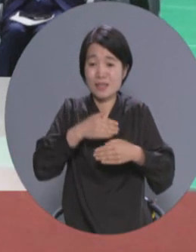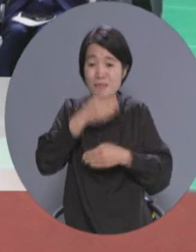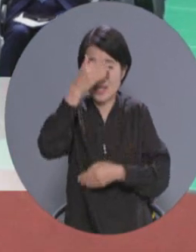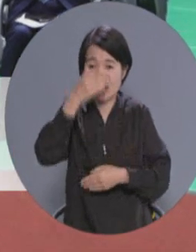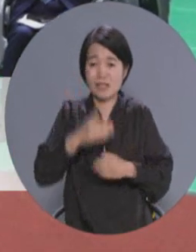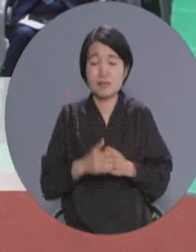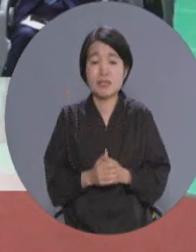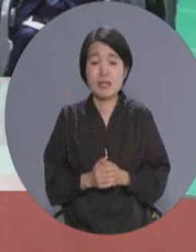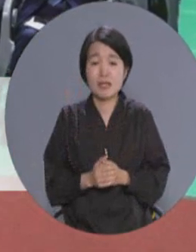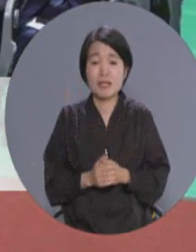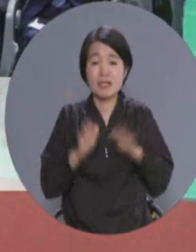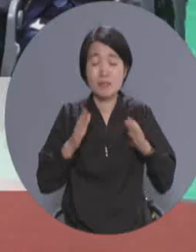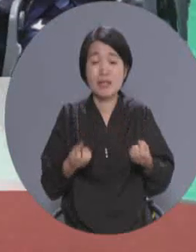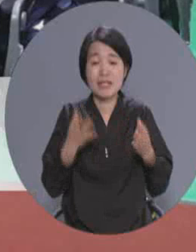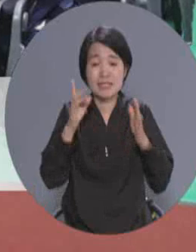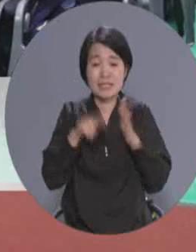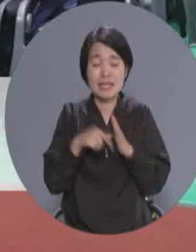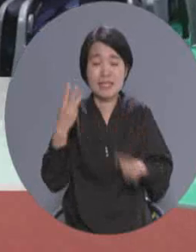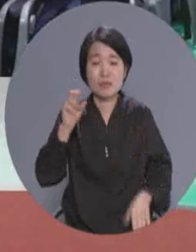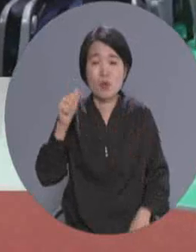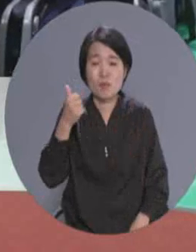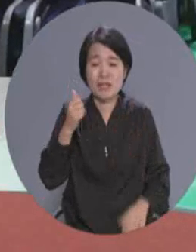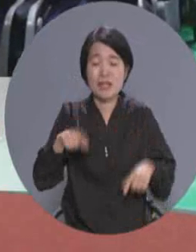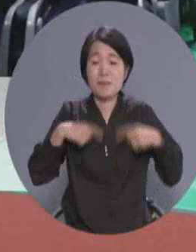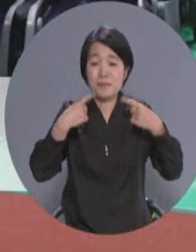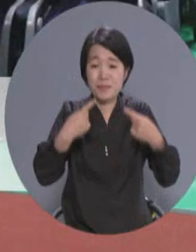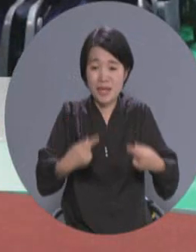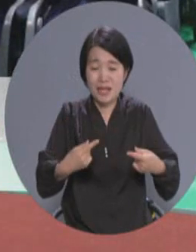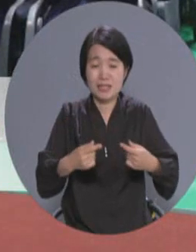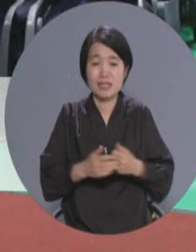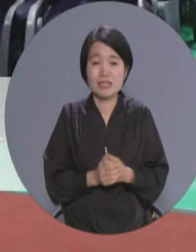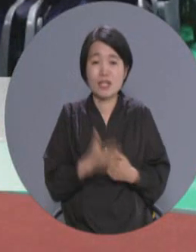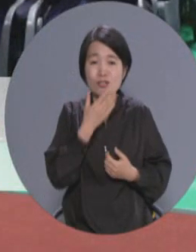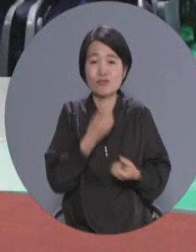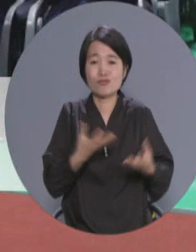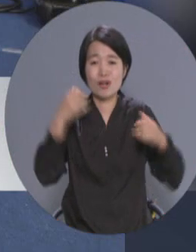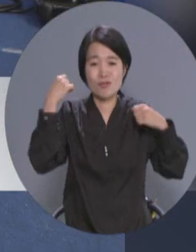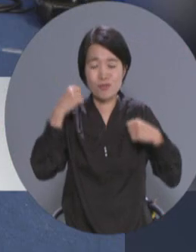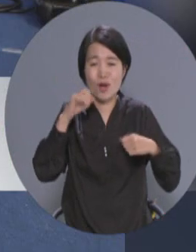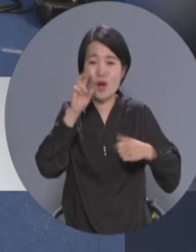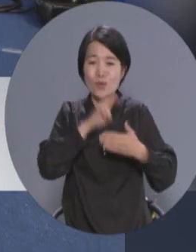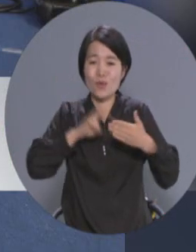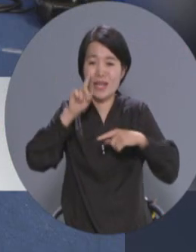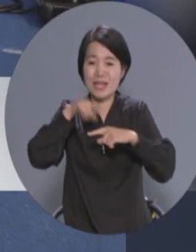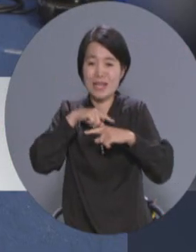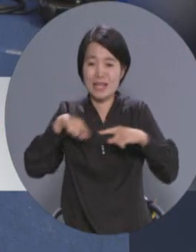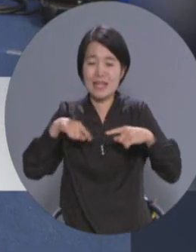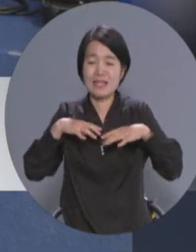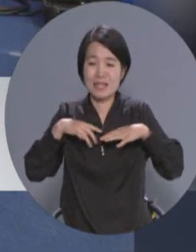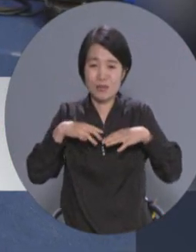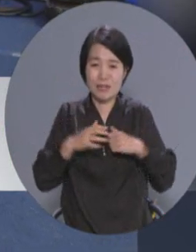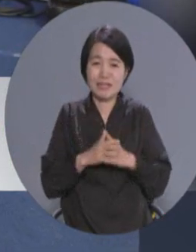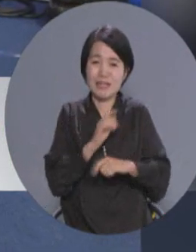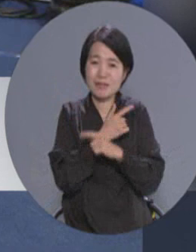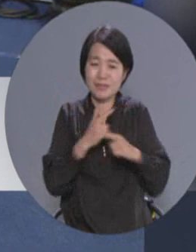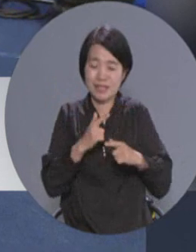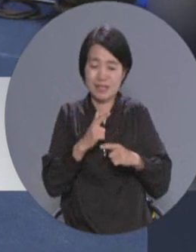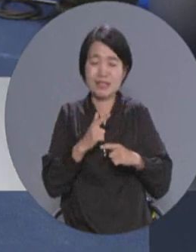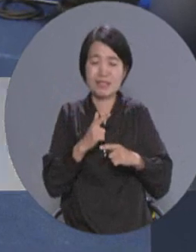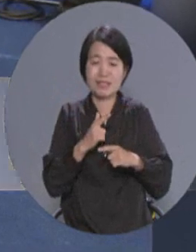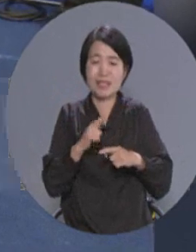열렸습니다 이번 행사는 3,500여명이 참석한 가운데 축가 공연과 노래자랑 감사패 전달 등 다양한